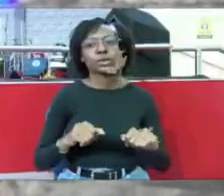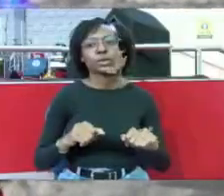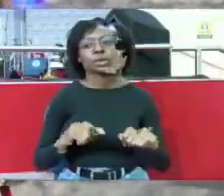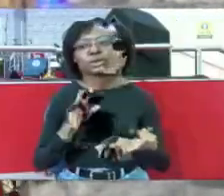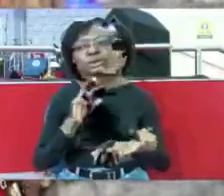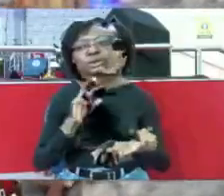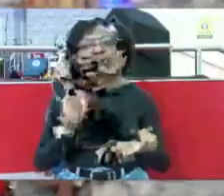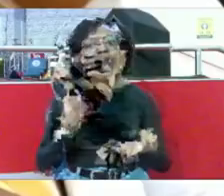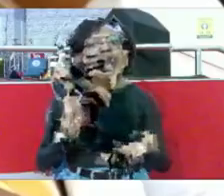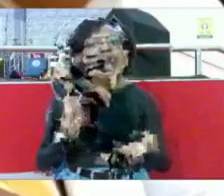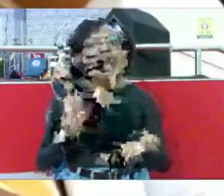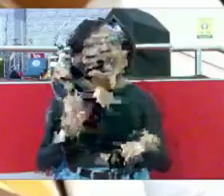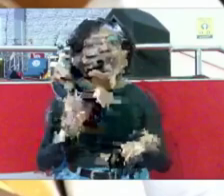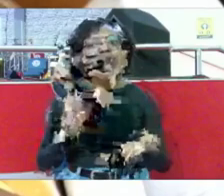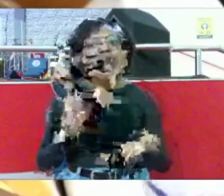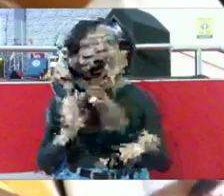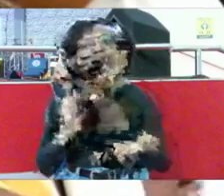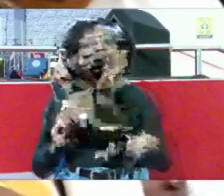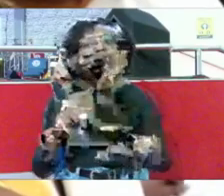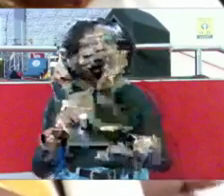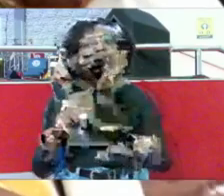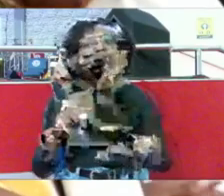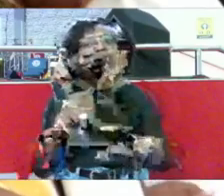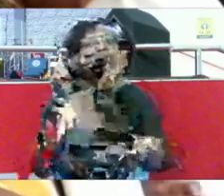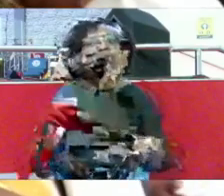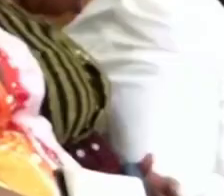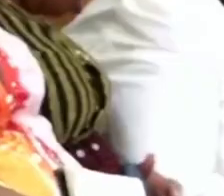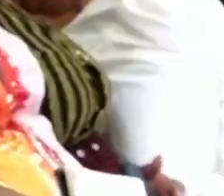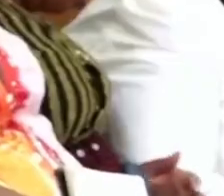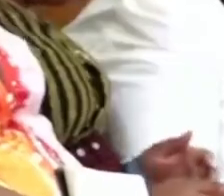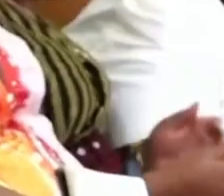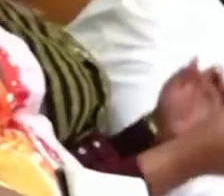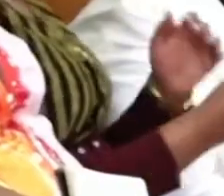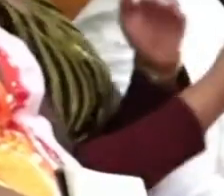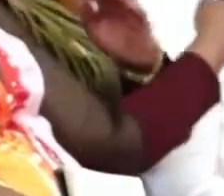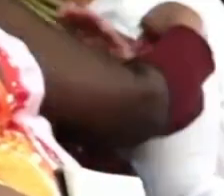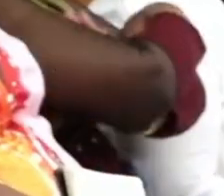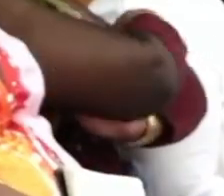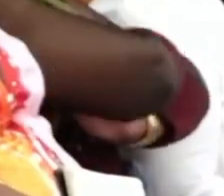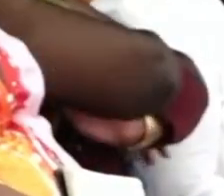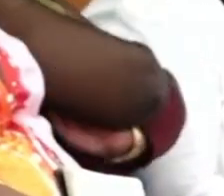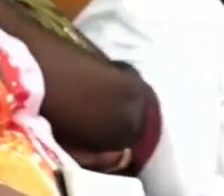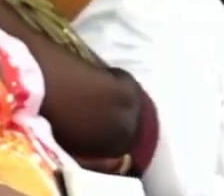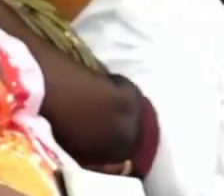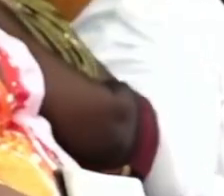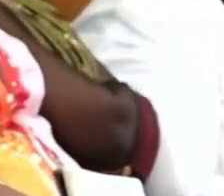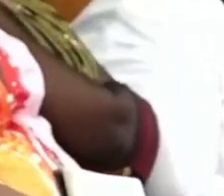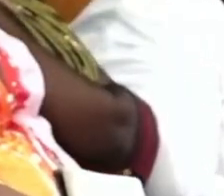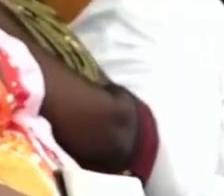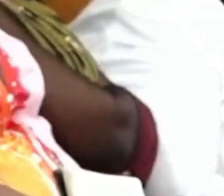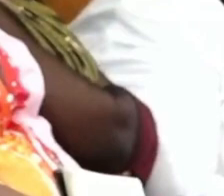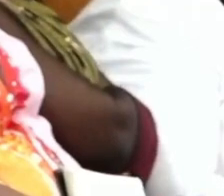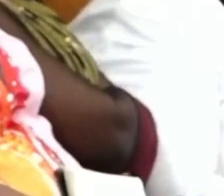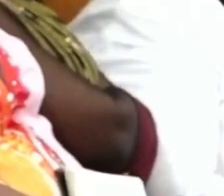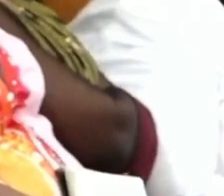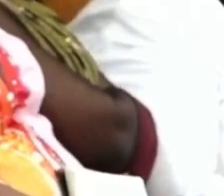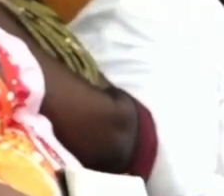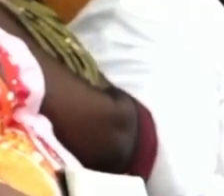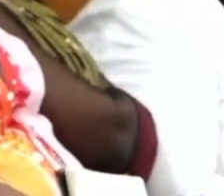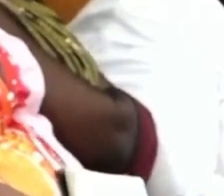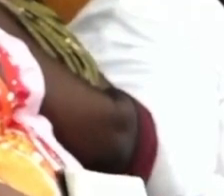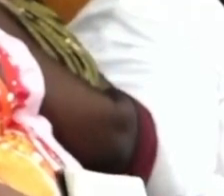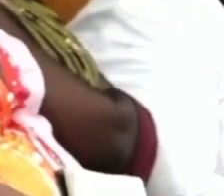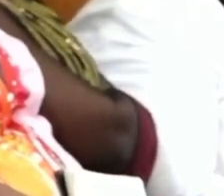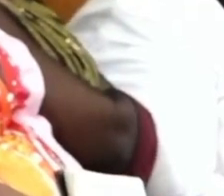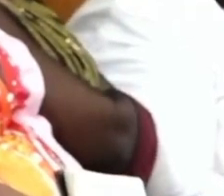wanaweza kutambua siri ya kuweza kuishi mahali pa siri pa Bwana. Because it can only be revealed to those who seek. Kwa sababu